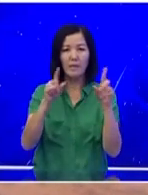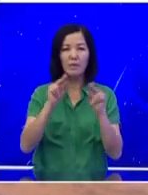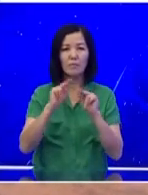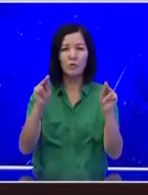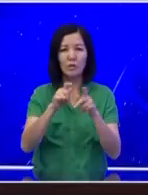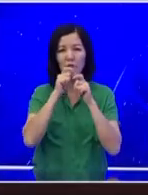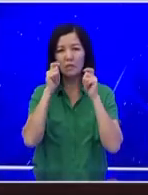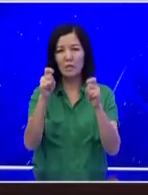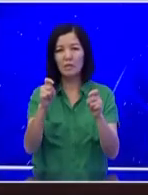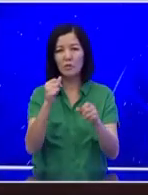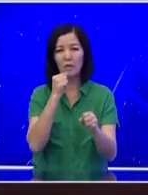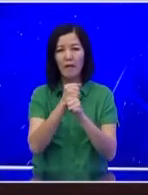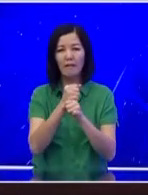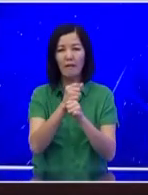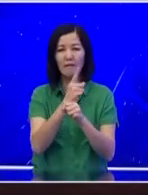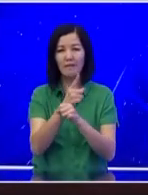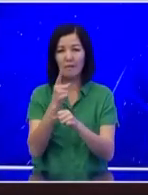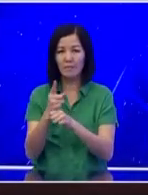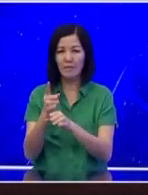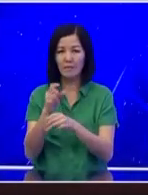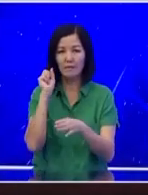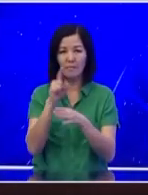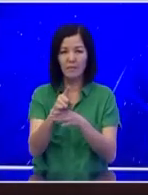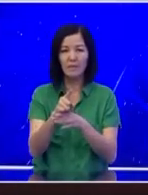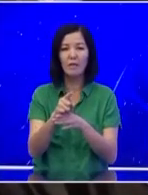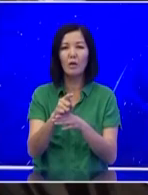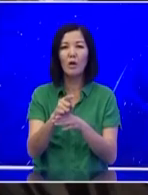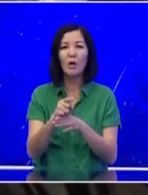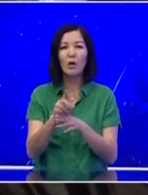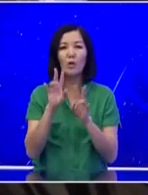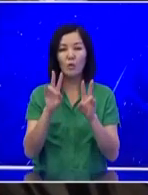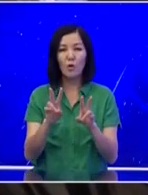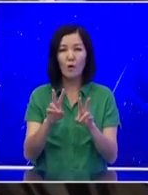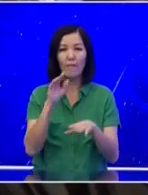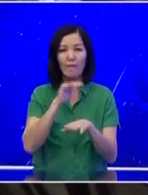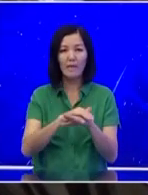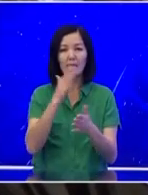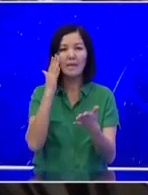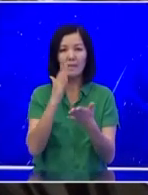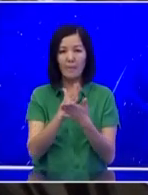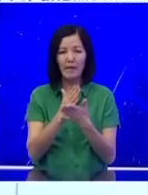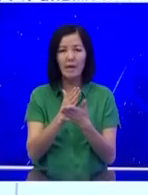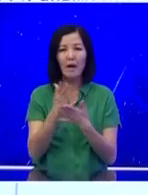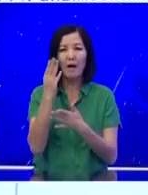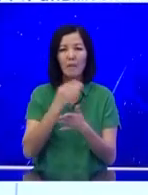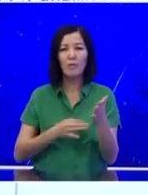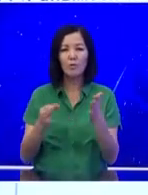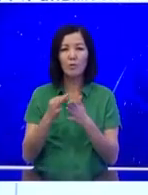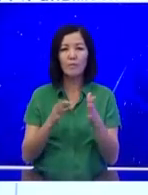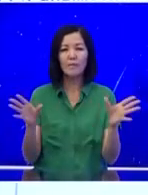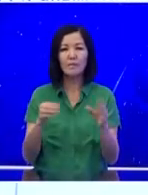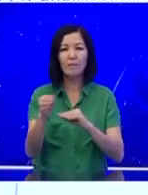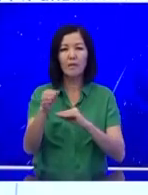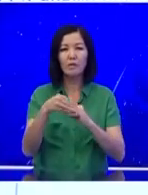ұстаздарға сыйлық жасауға да қатаң тыйым салуды міндеттеді. Өкінішке қарай, мұндай фактілер ара-кетік орын алып жатқан көрінеді.